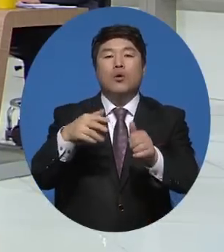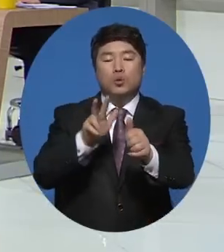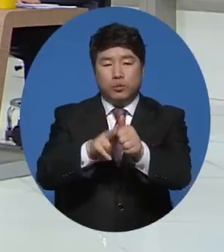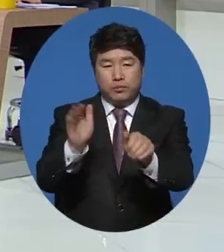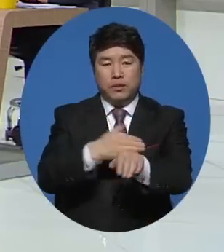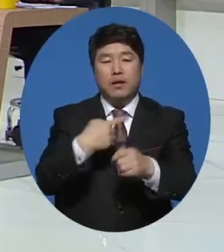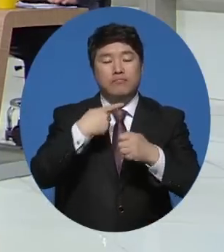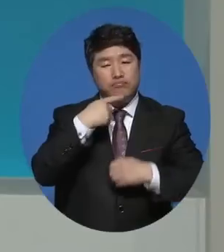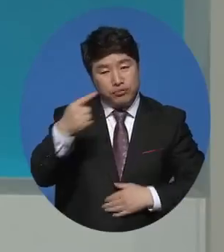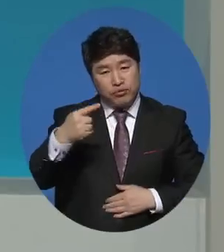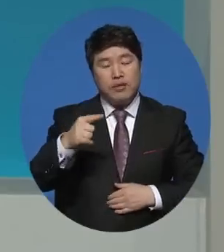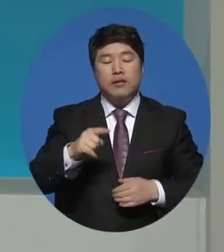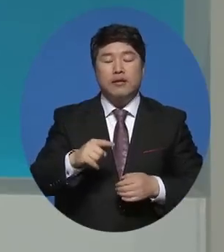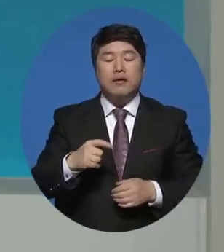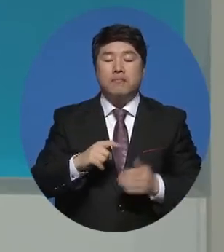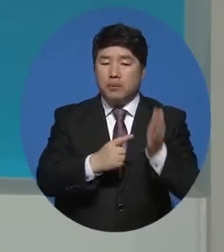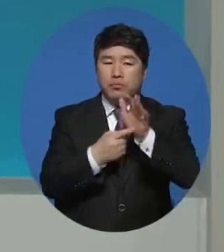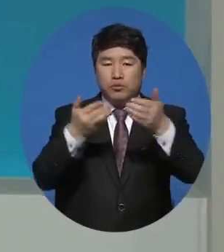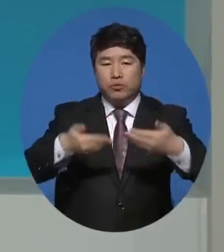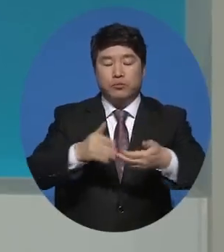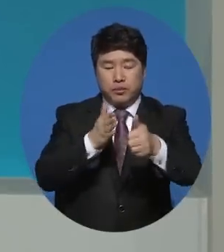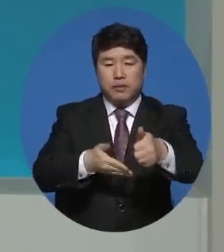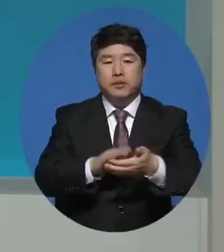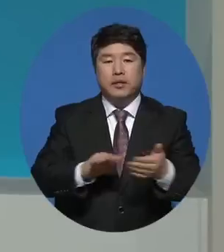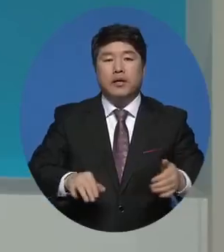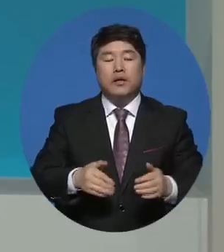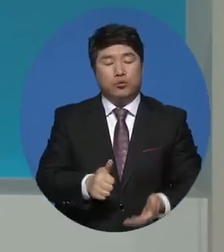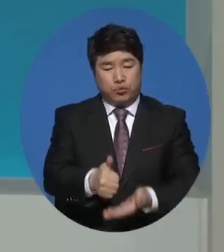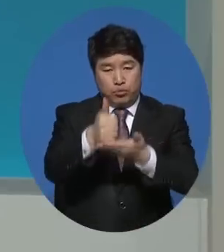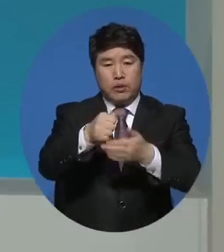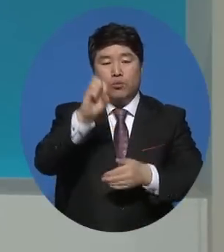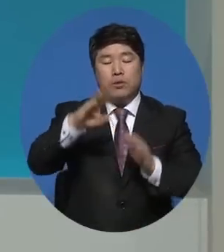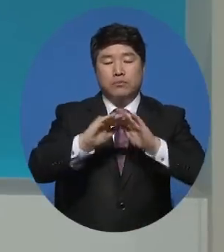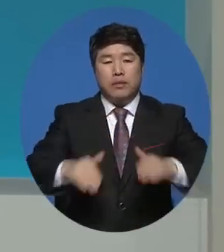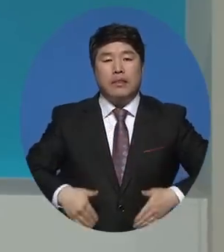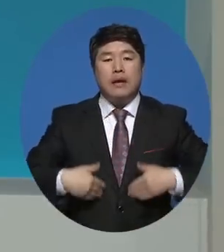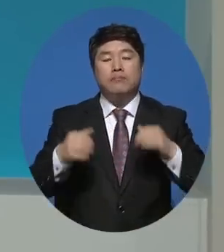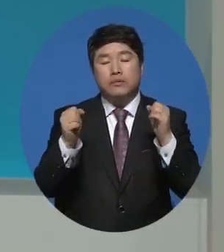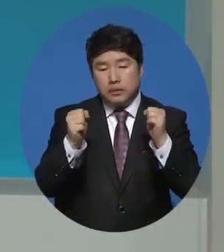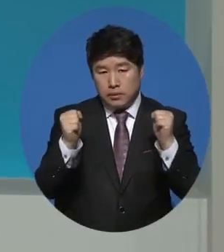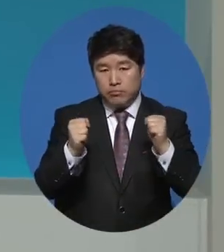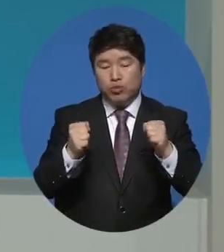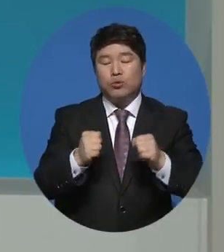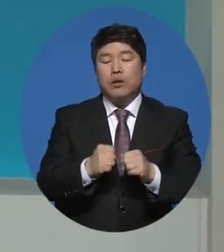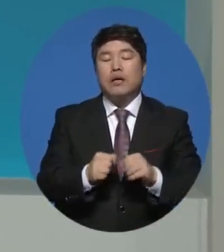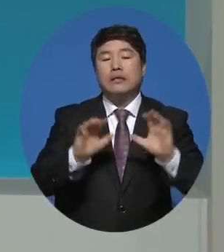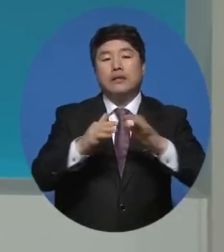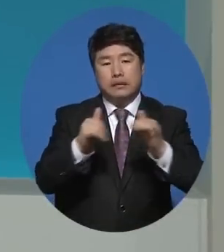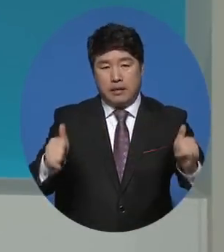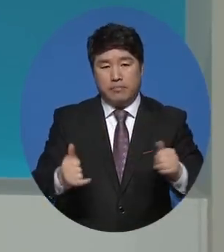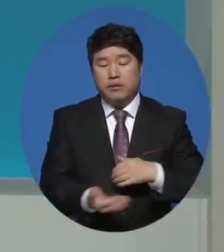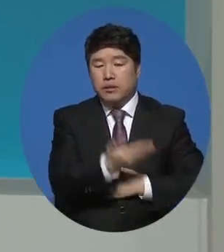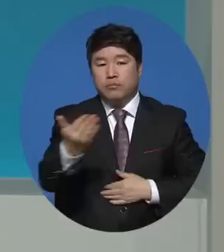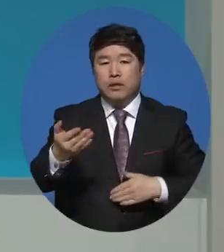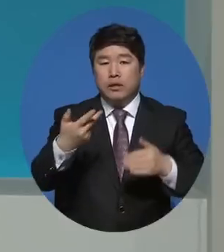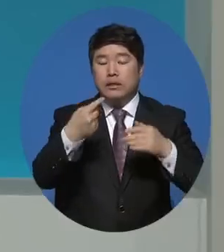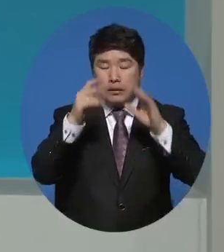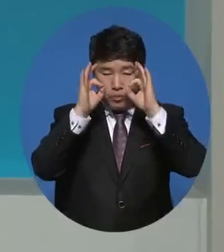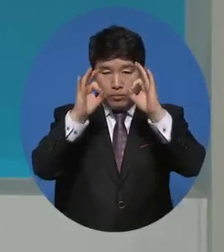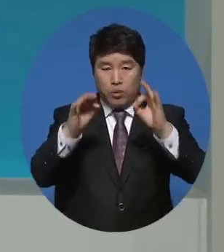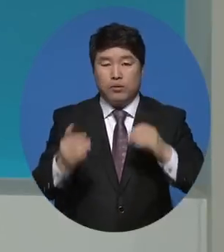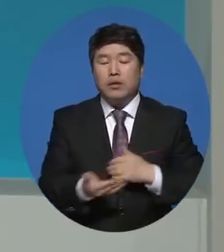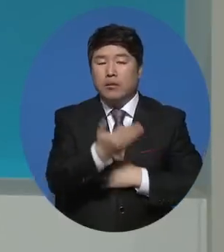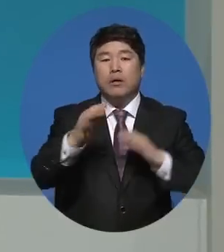주시기 바랍니다네 존경하는 광주전남 전북 국민 여러분 그리고 시청하고 계시는 우리